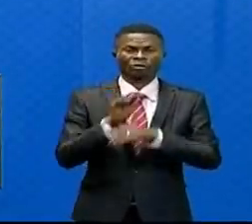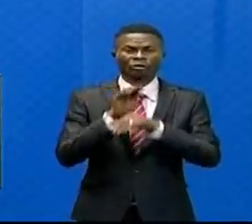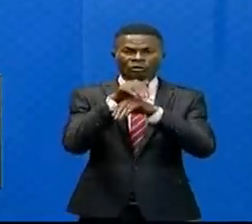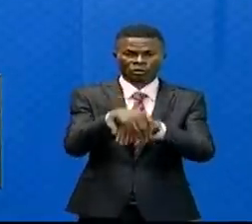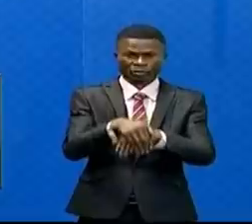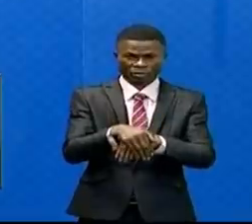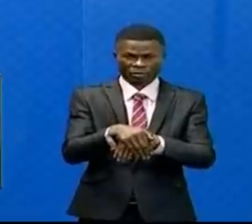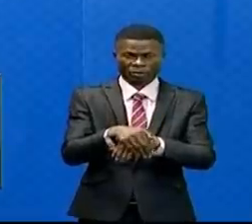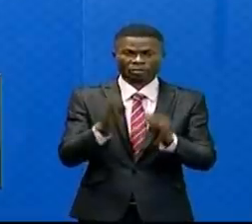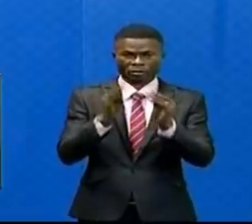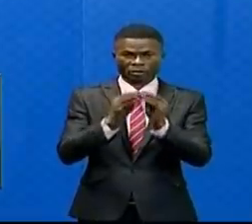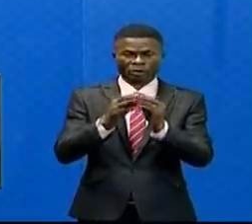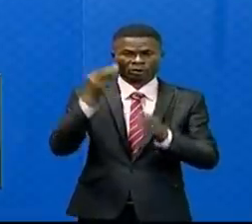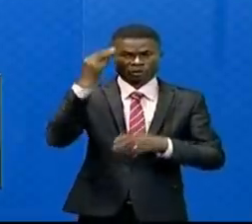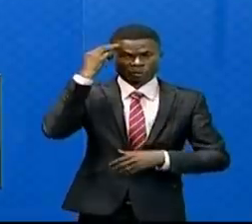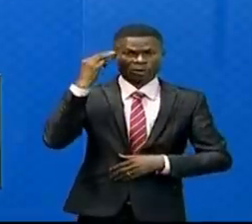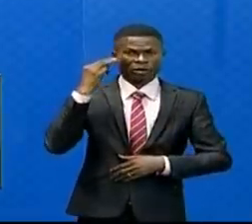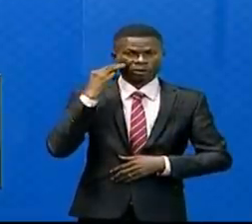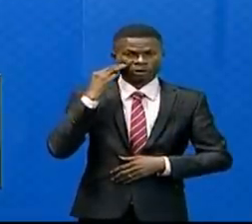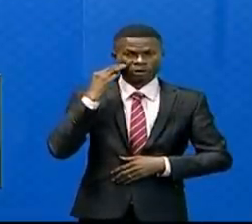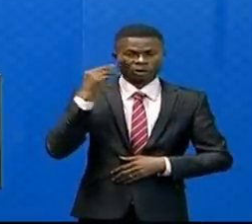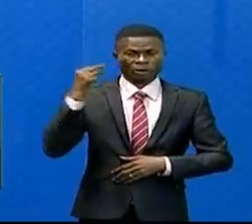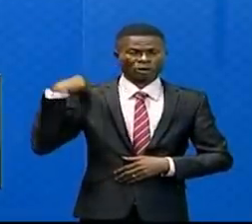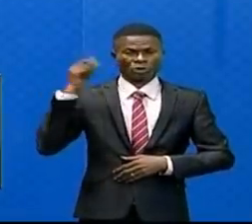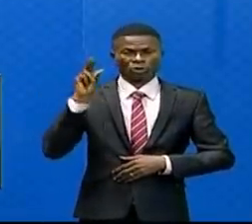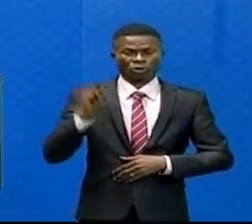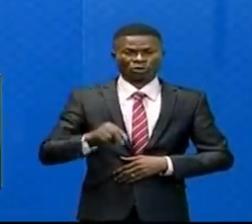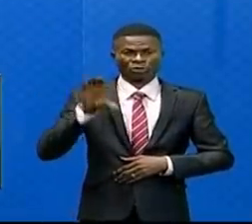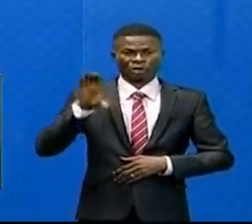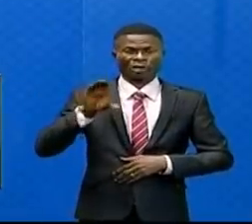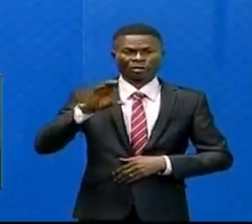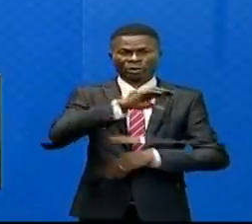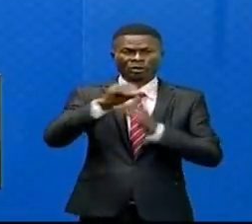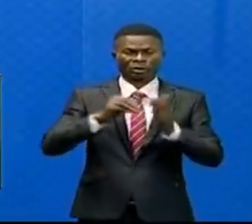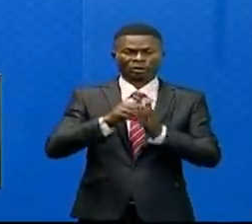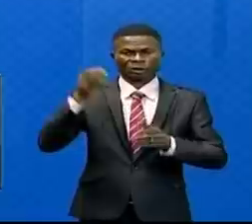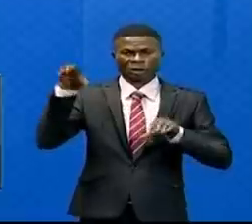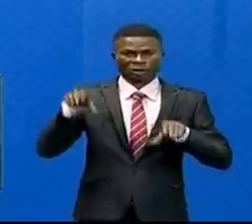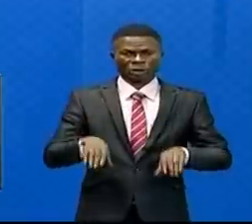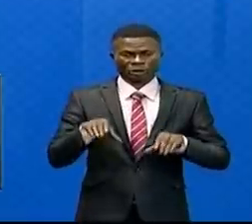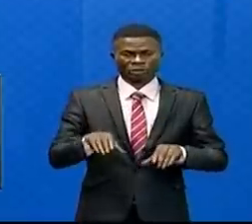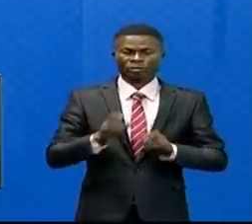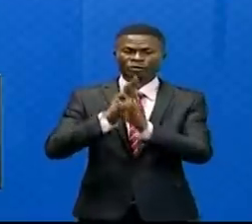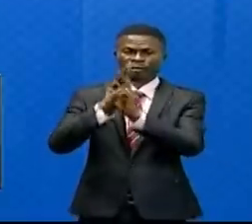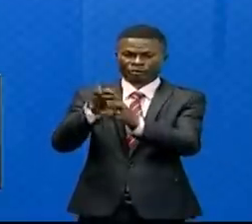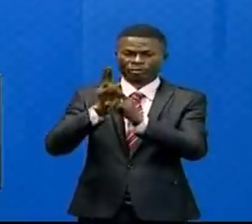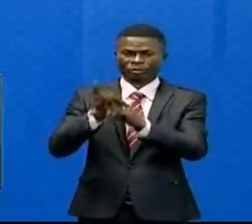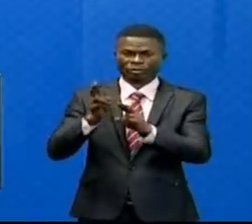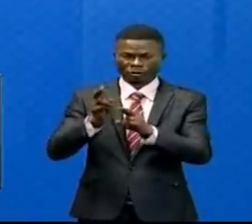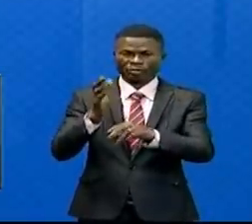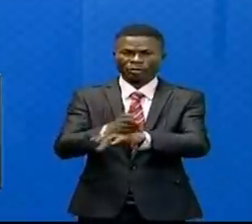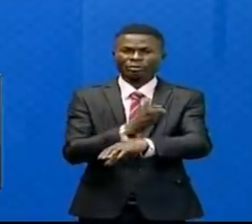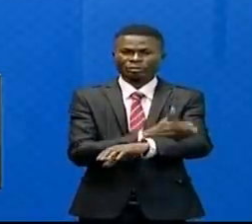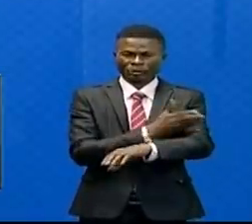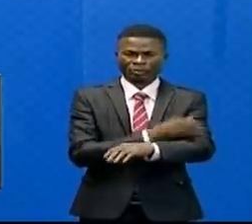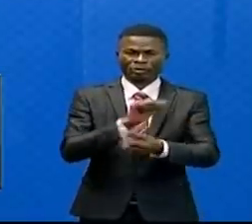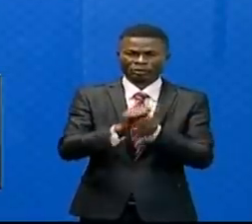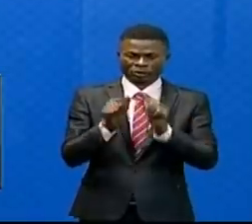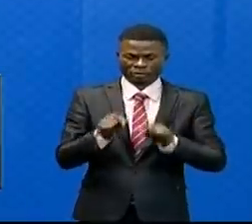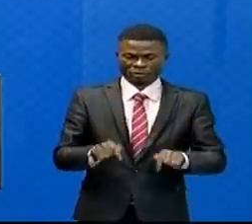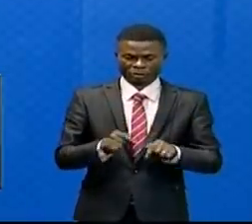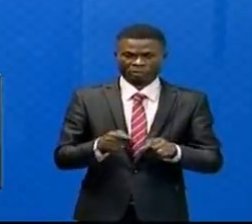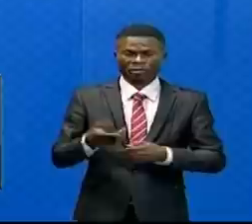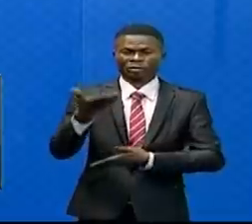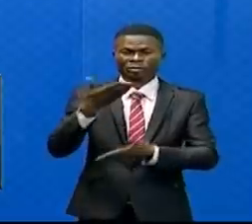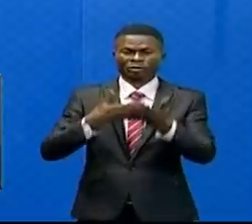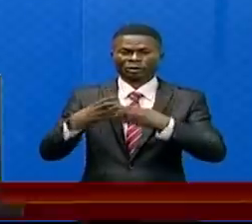à ces conseils de ministres, la gouverneure de la Banque centrale du Congo a présenté l'évolution de la situation récente sur le marché